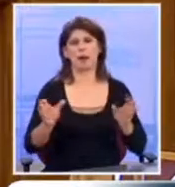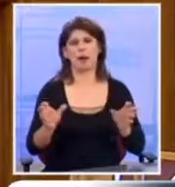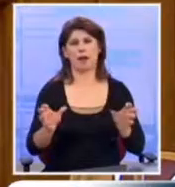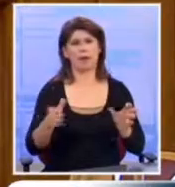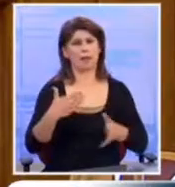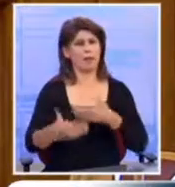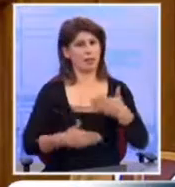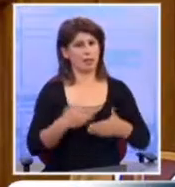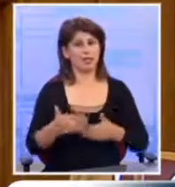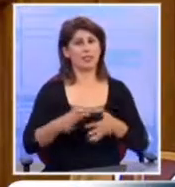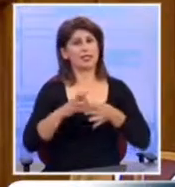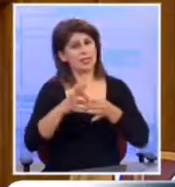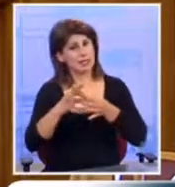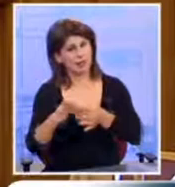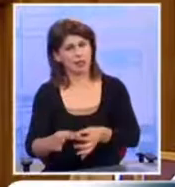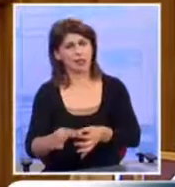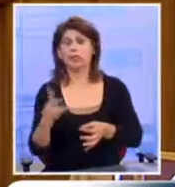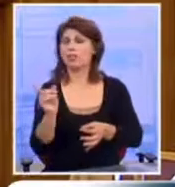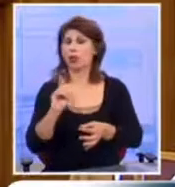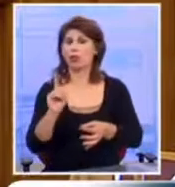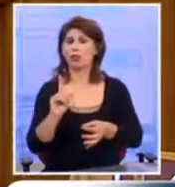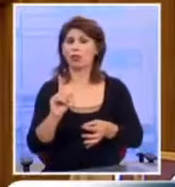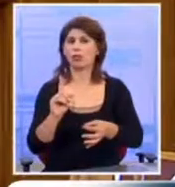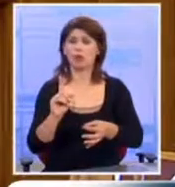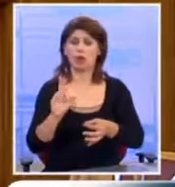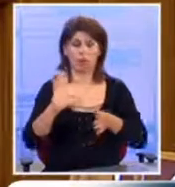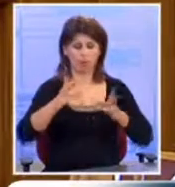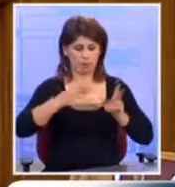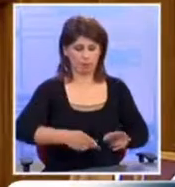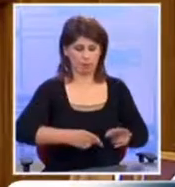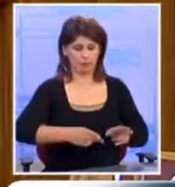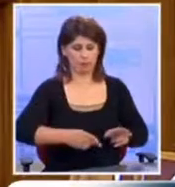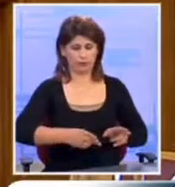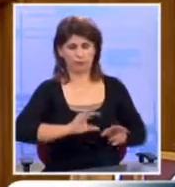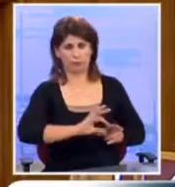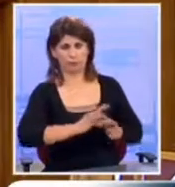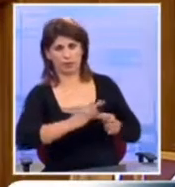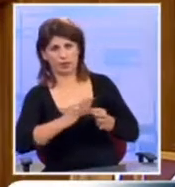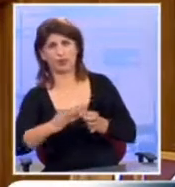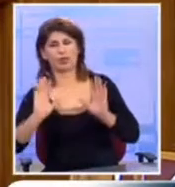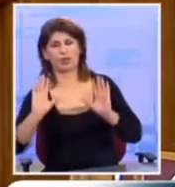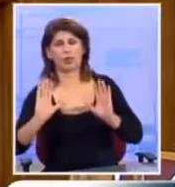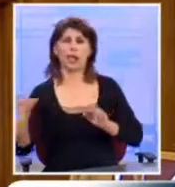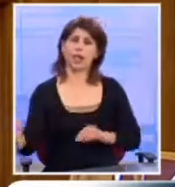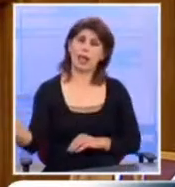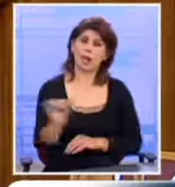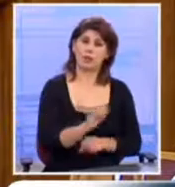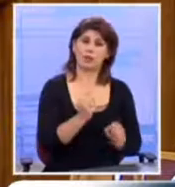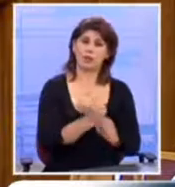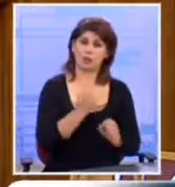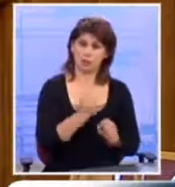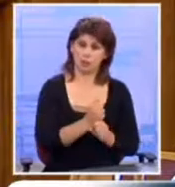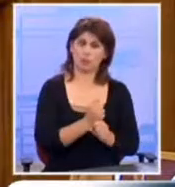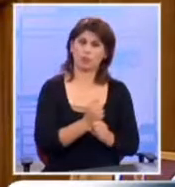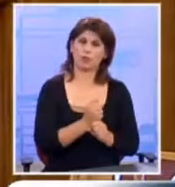με διαδικασία συνέχειας και όχι ασυνέχειας, με αλφα αστερητικό, η επιστροφή των εργαζομένων